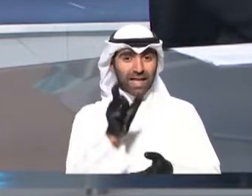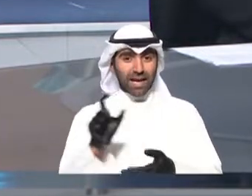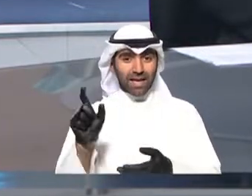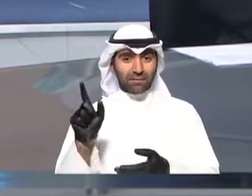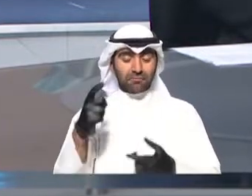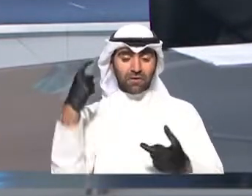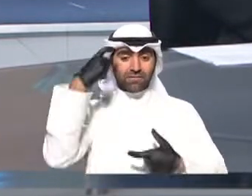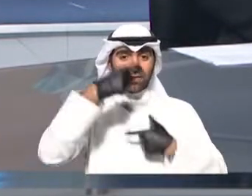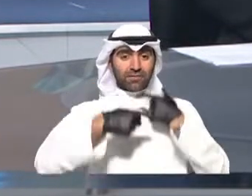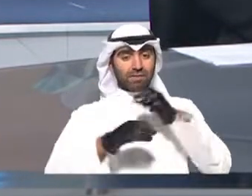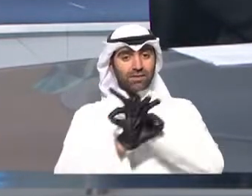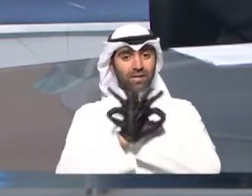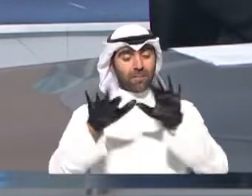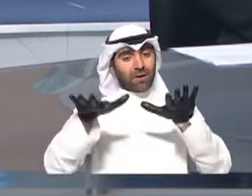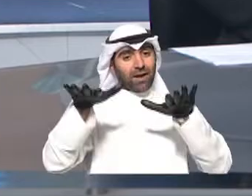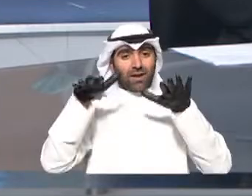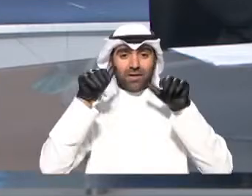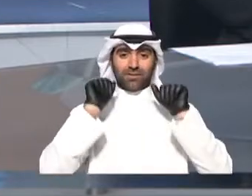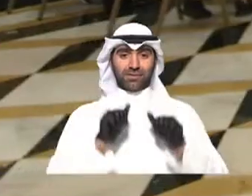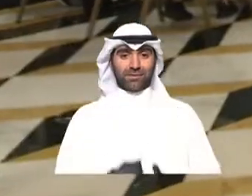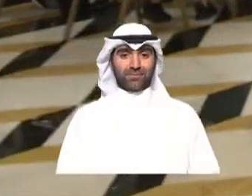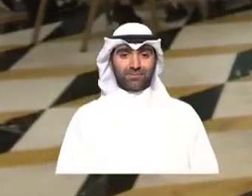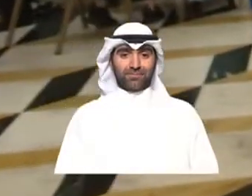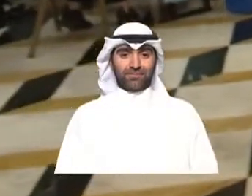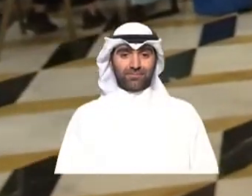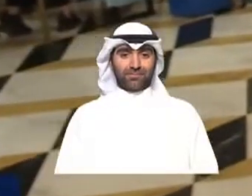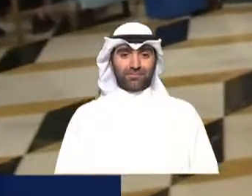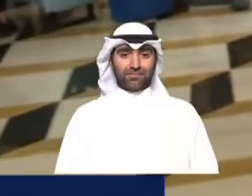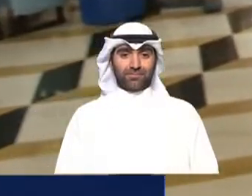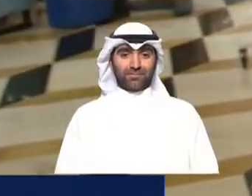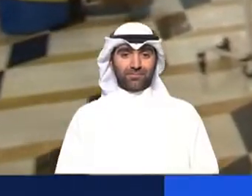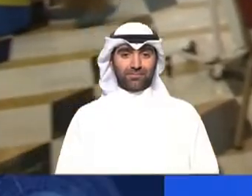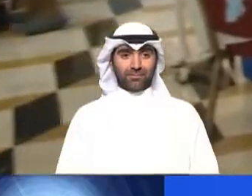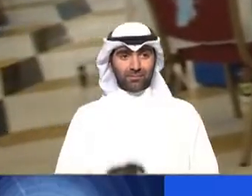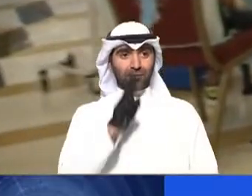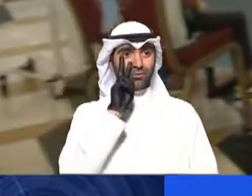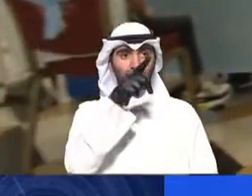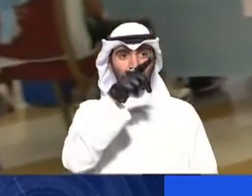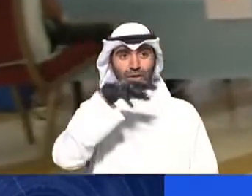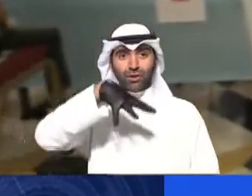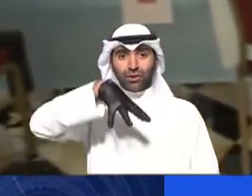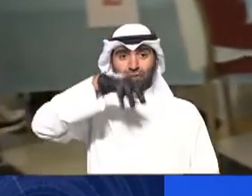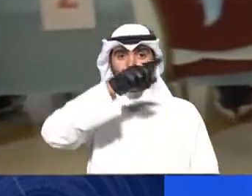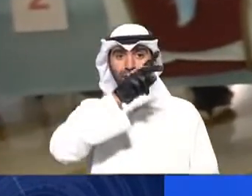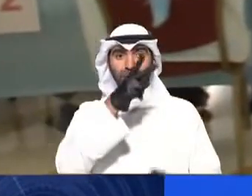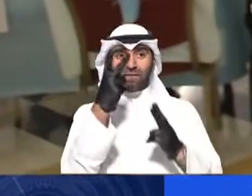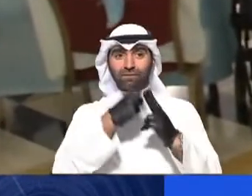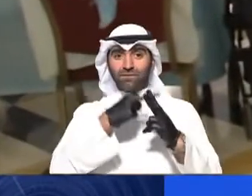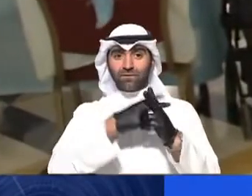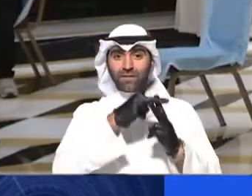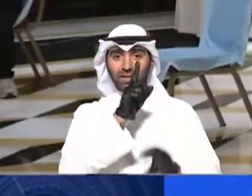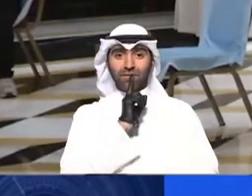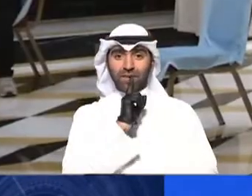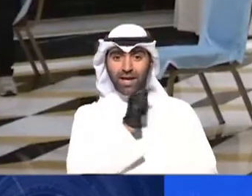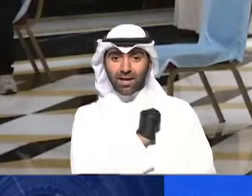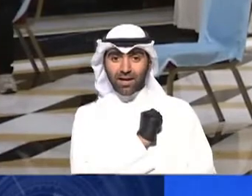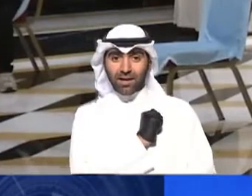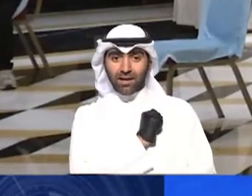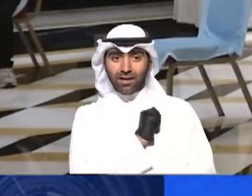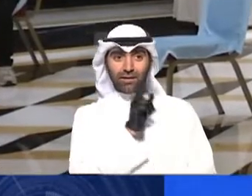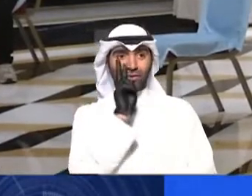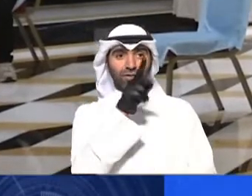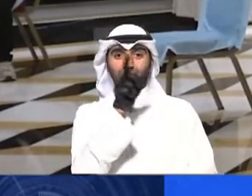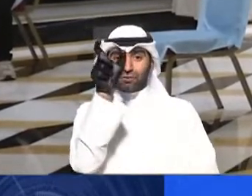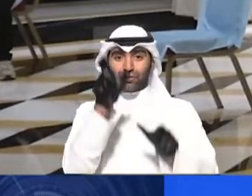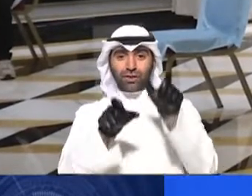الجوية الكويتية. هنا في هذا المحجر الصحي كل خطوة محسوبة، وكل شخص له